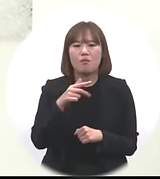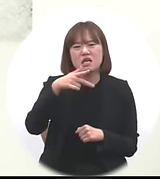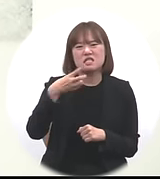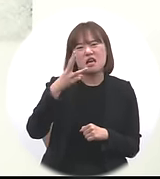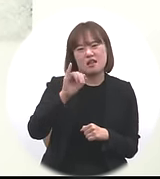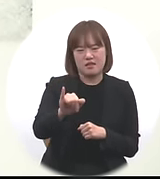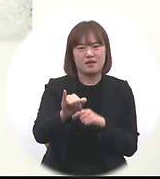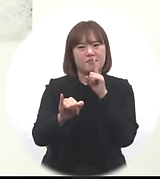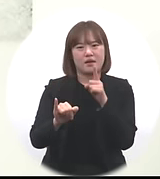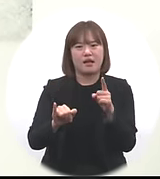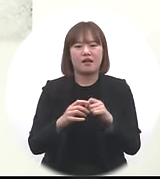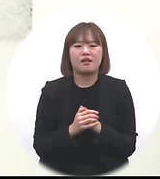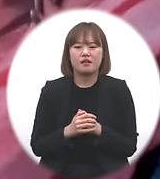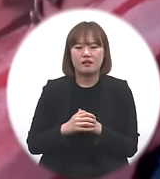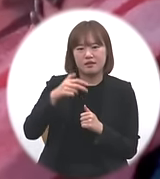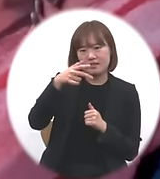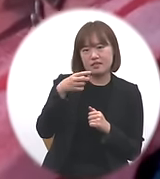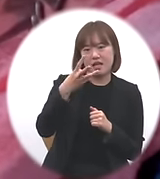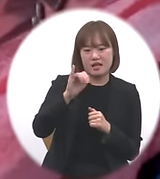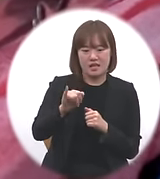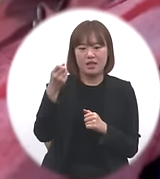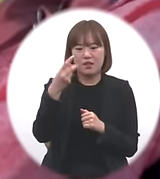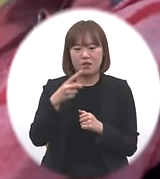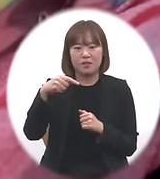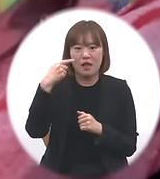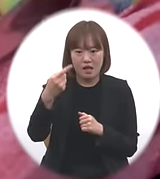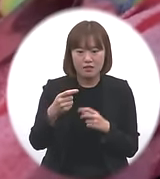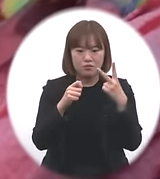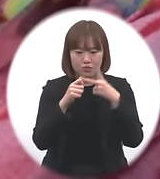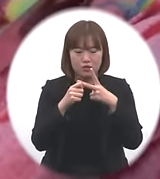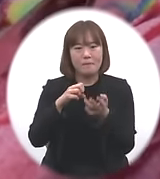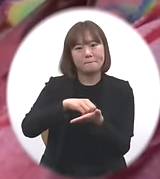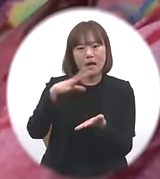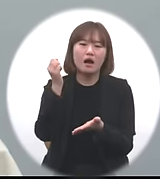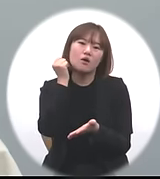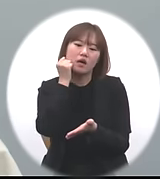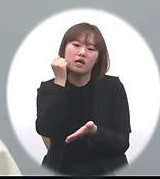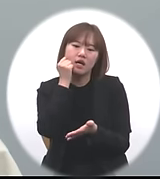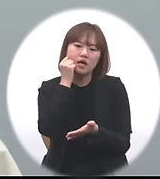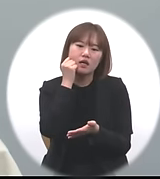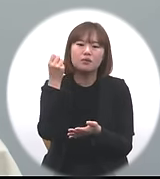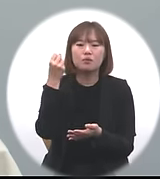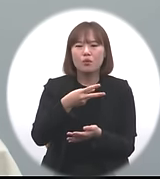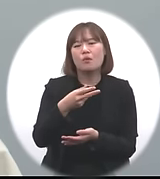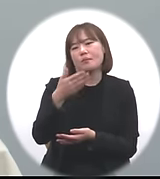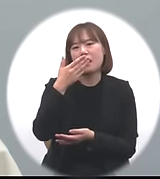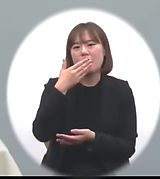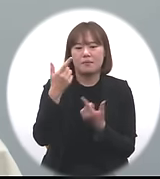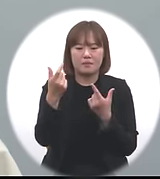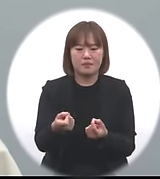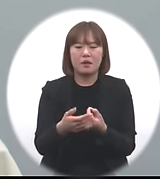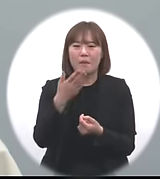먹는 거. 제일 나쁜 거 뭘까요? 젤리죠, 뭐. 그렇죠? 애들 제일 좋아하는 겁니다. 그 다음번에는요?